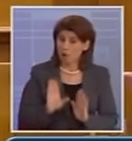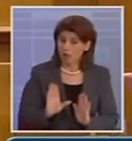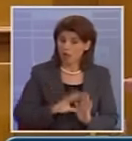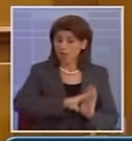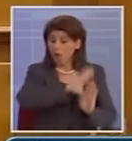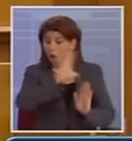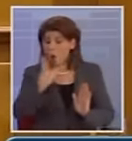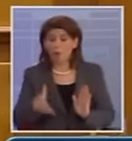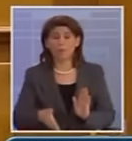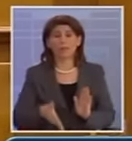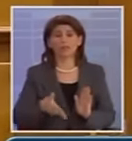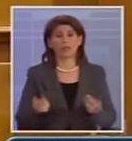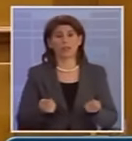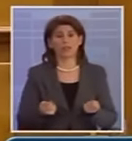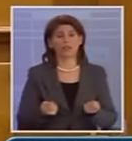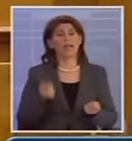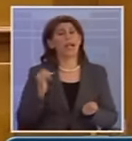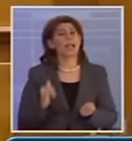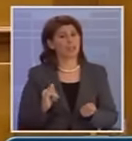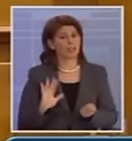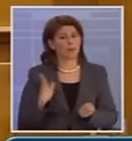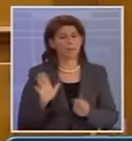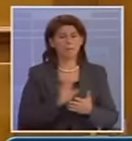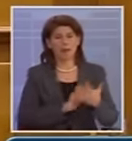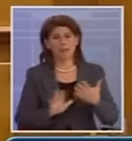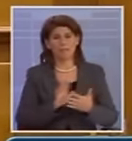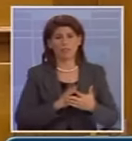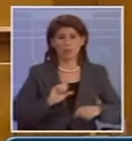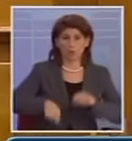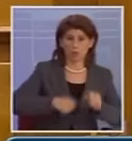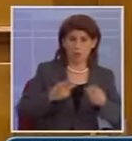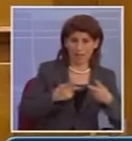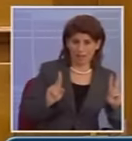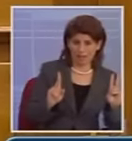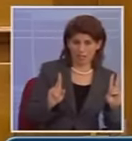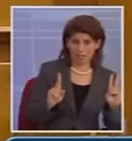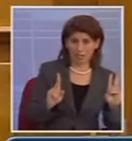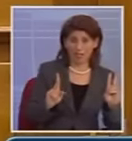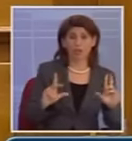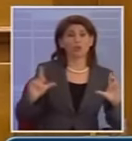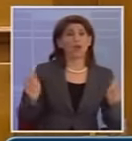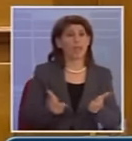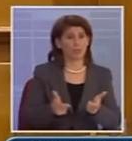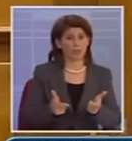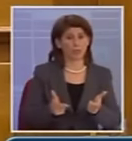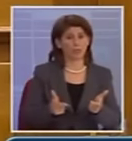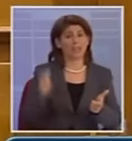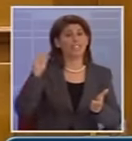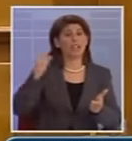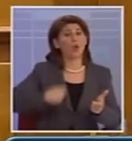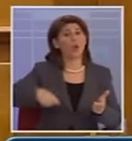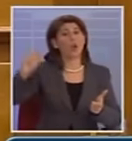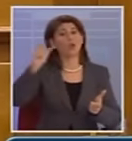συμβεί. Και κάτι ακόμα. Μην μπερδεύετε τους αγώνες ελευθερίας του έθνους μας, τα ηρωικά όχι